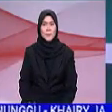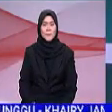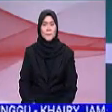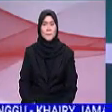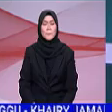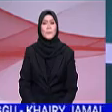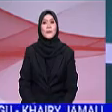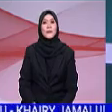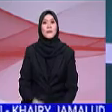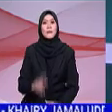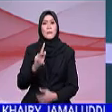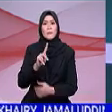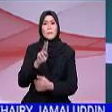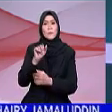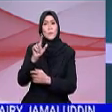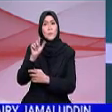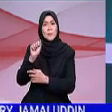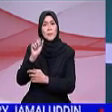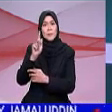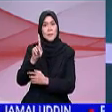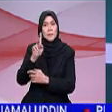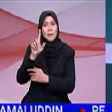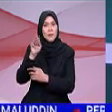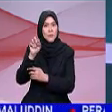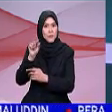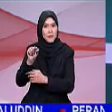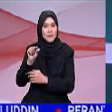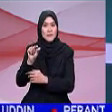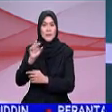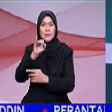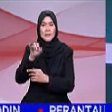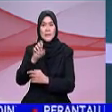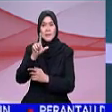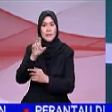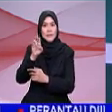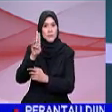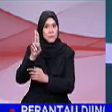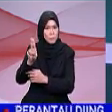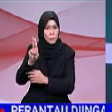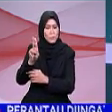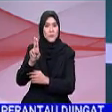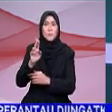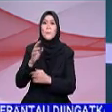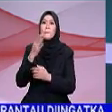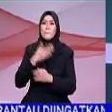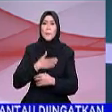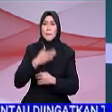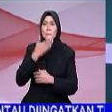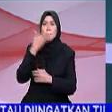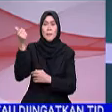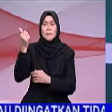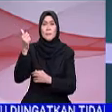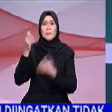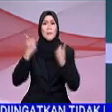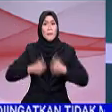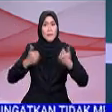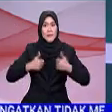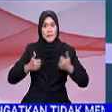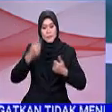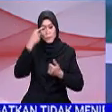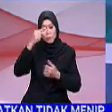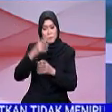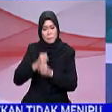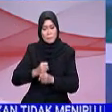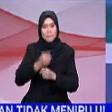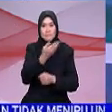Baik, di Kuala Kelawang, Jelebu, penganjuran program My Best Buy Aidilfitri ternyata memberi kemudahan kepada penduduk mendapatkan bekalan